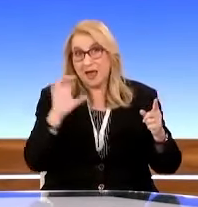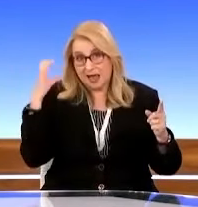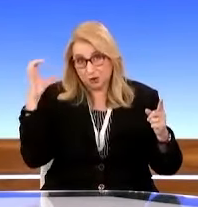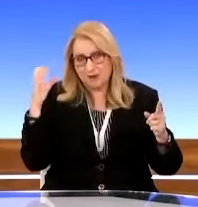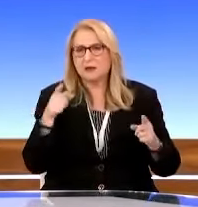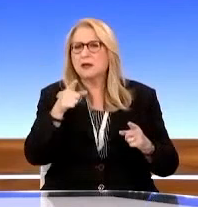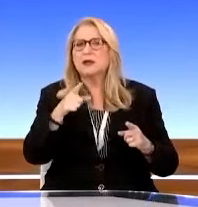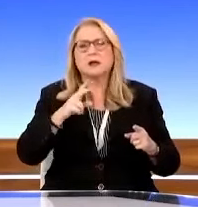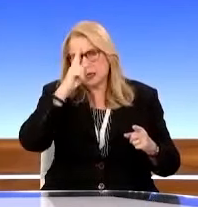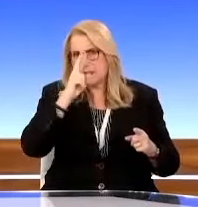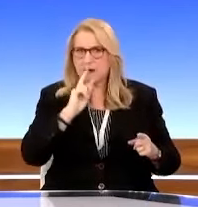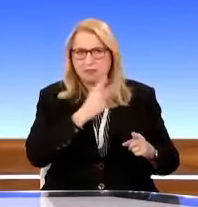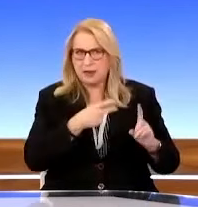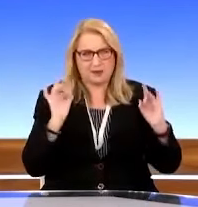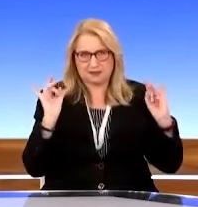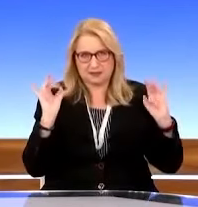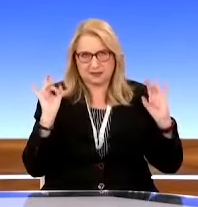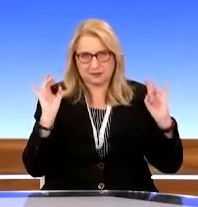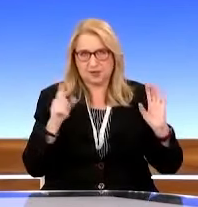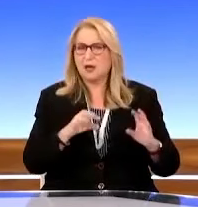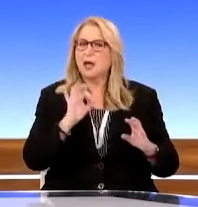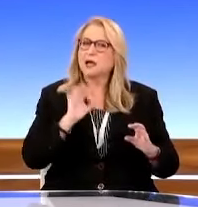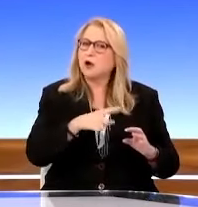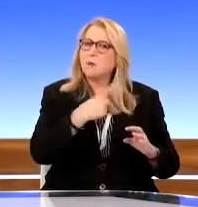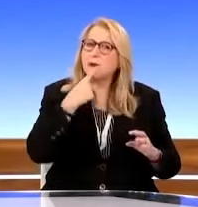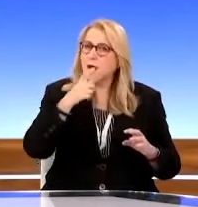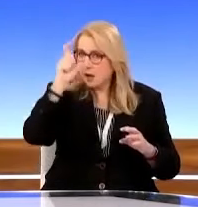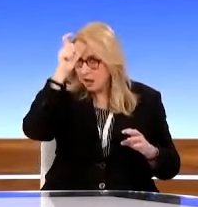το δικαίωμα της άμυνας του Ισραήλ.